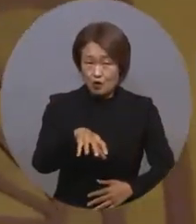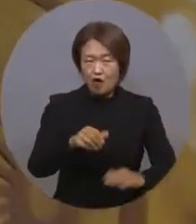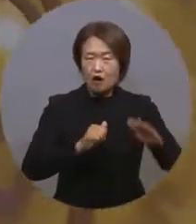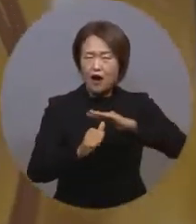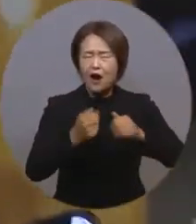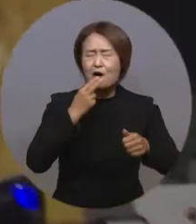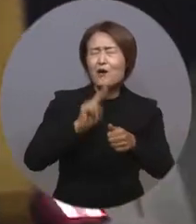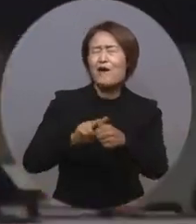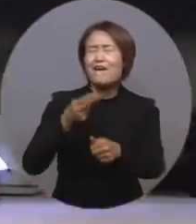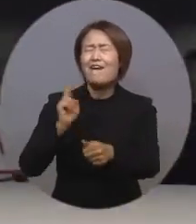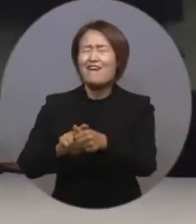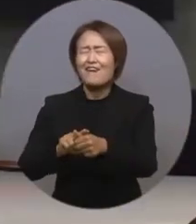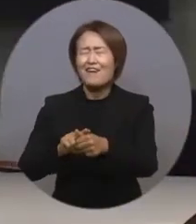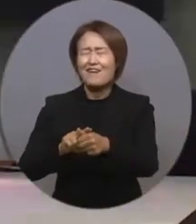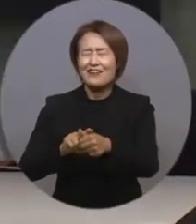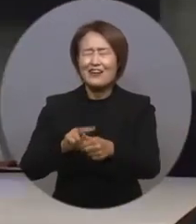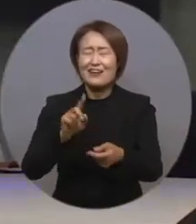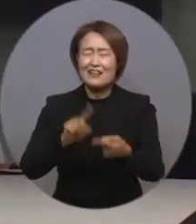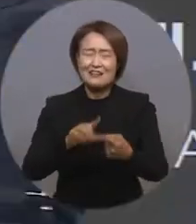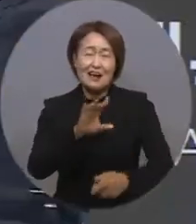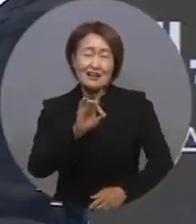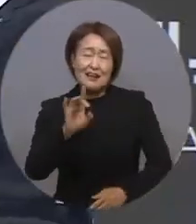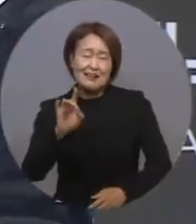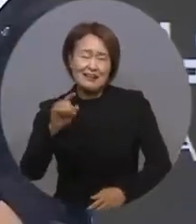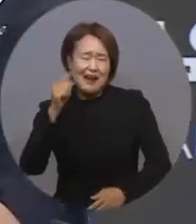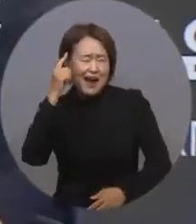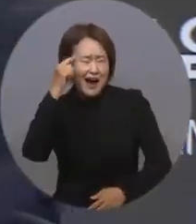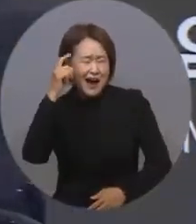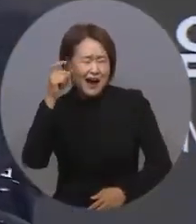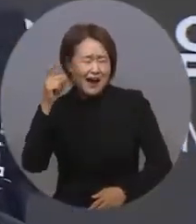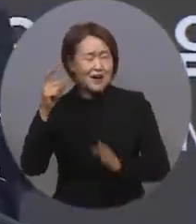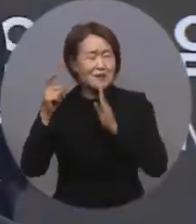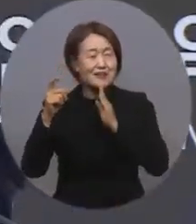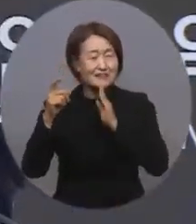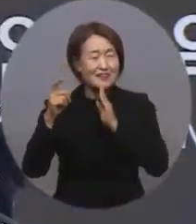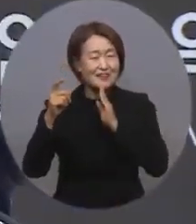되새기는 축하 공연과 함께 다음 개최지인 전라남도에